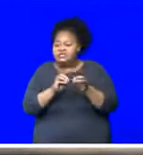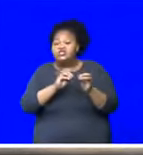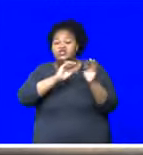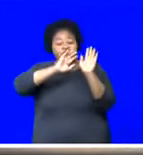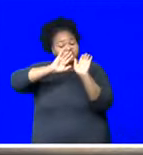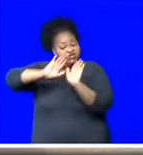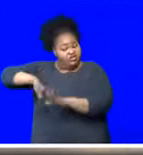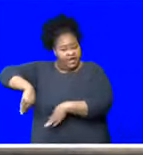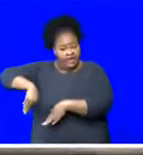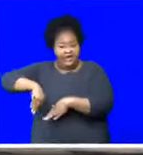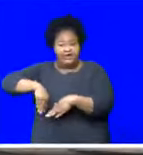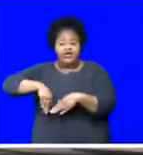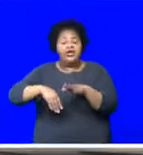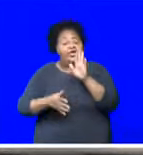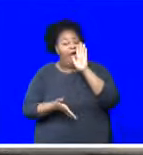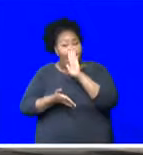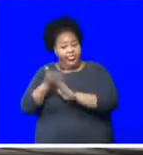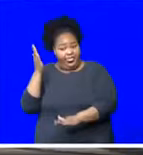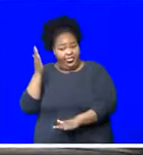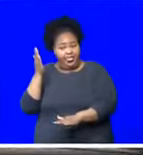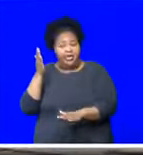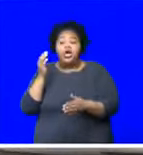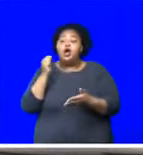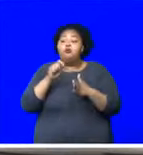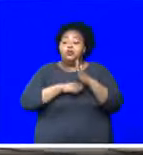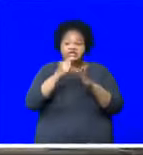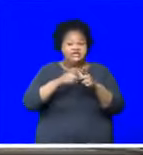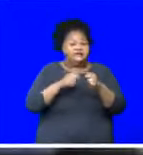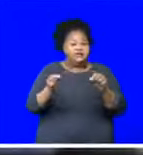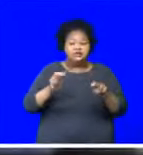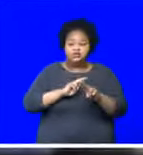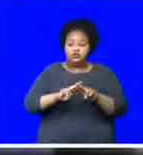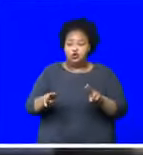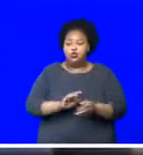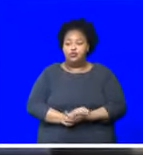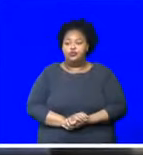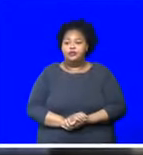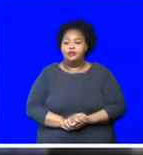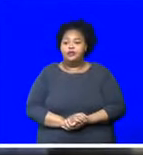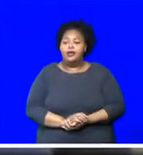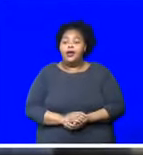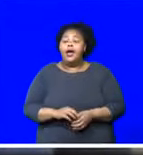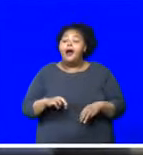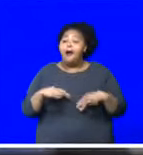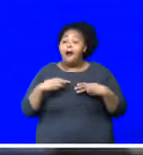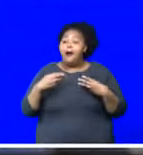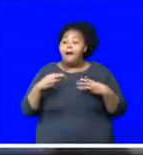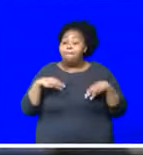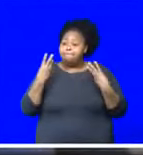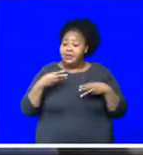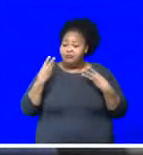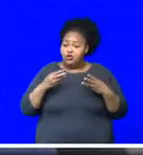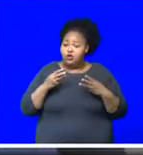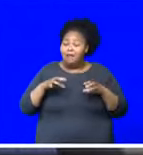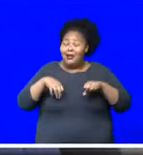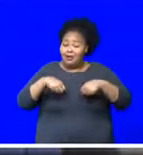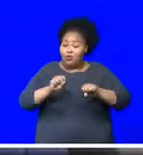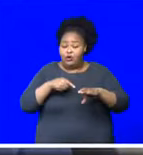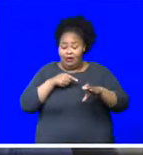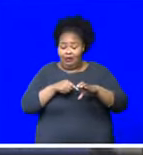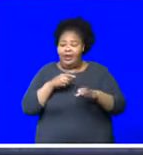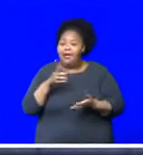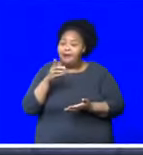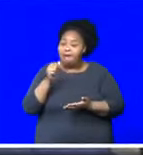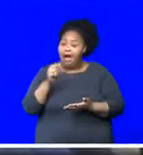lakithi ukusebenza lapha demand ta le sive salaphe kwaluseni siyadinga ukuthi sichazeleke ukuthi kutawendekani kugcine